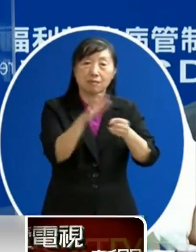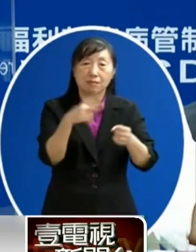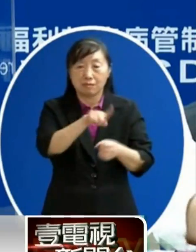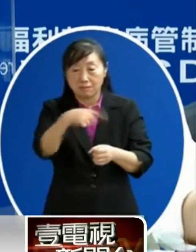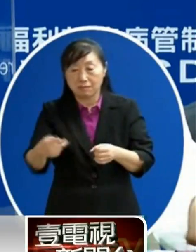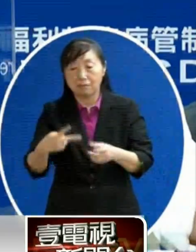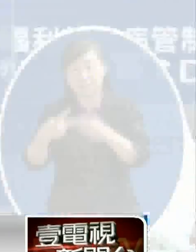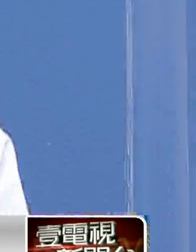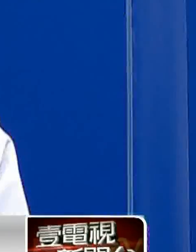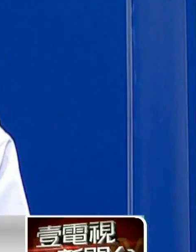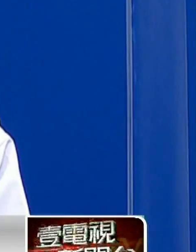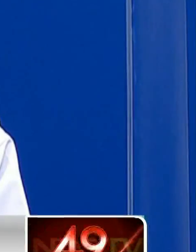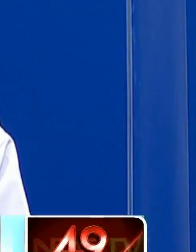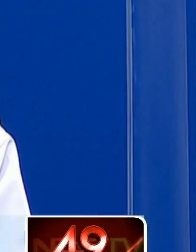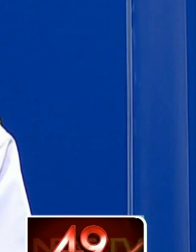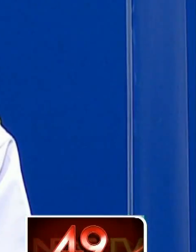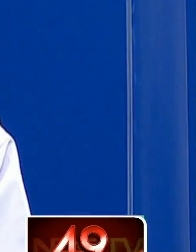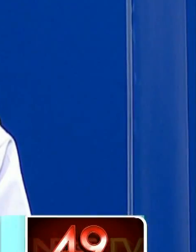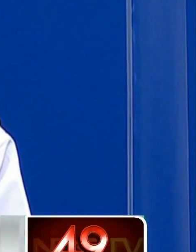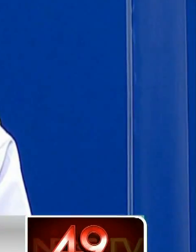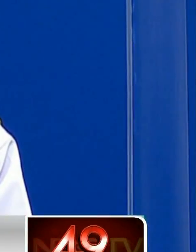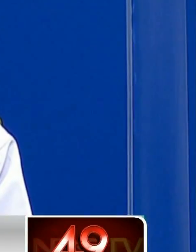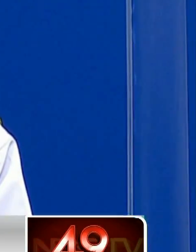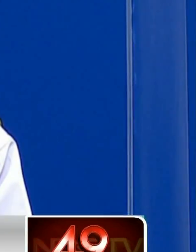第二剂也尽快打。 那现在就可以